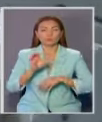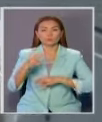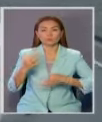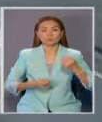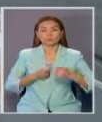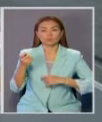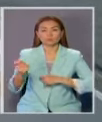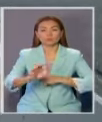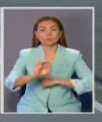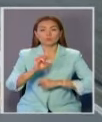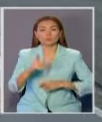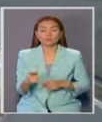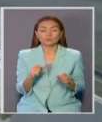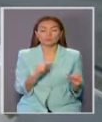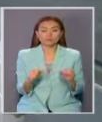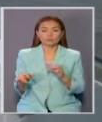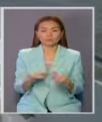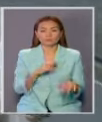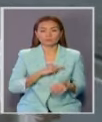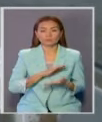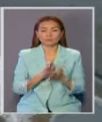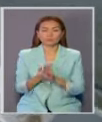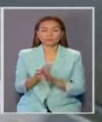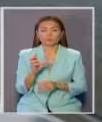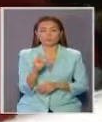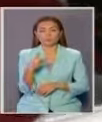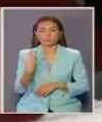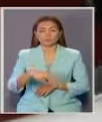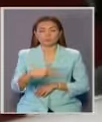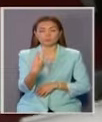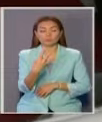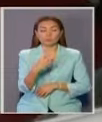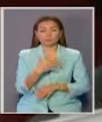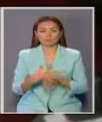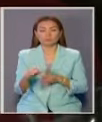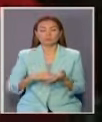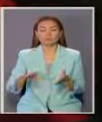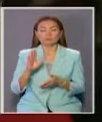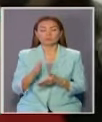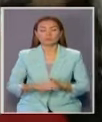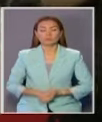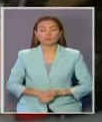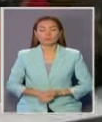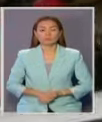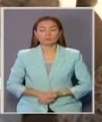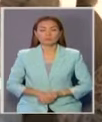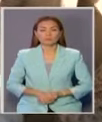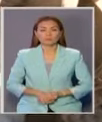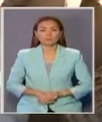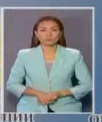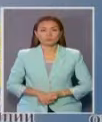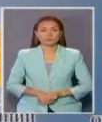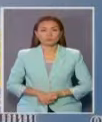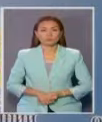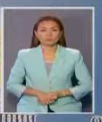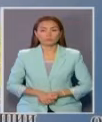суд. Осенний период оперативно-профилактического мероприятия «Бикре-2022» продолжается до конца этого месяца.